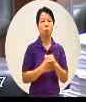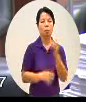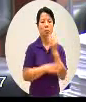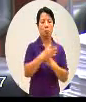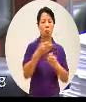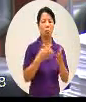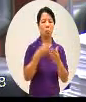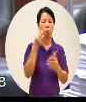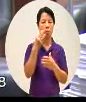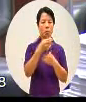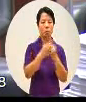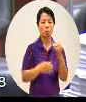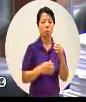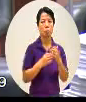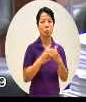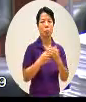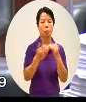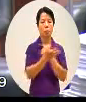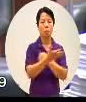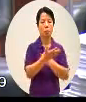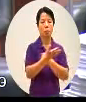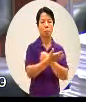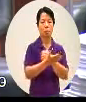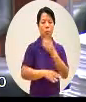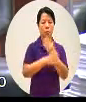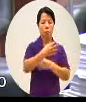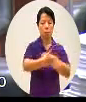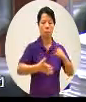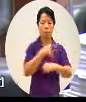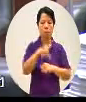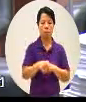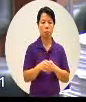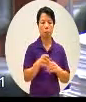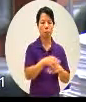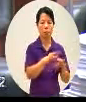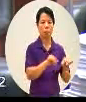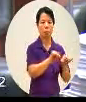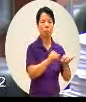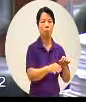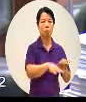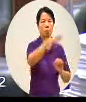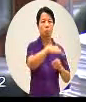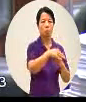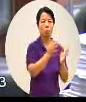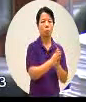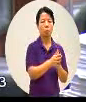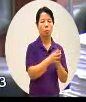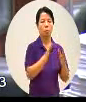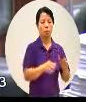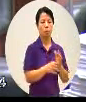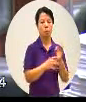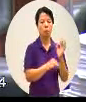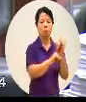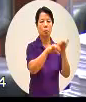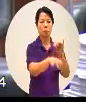效果。结果全部的水，因为基地内底变高，全部的水拢下对外口出来。